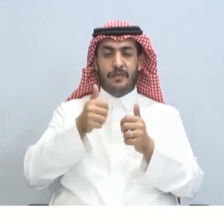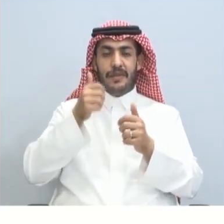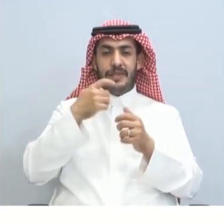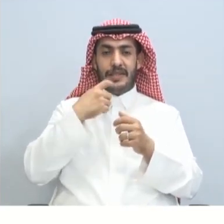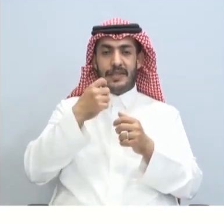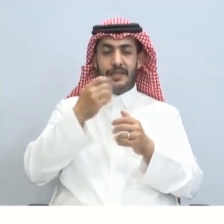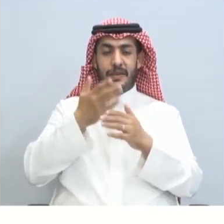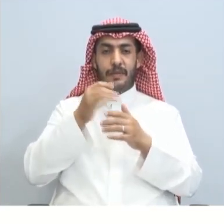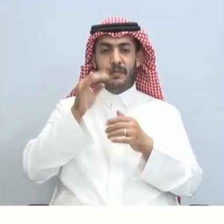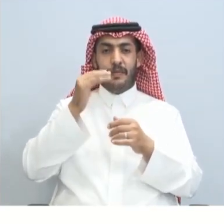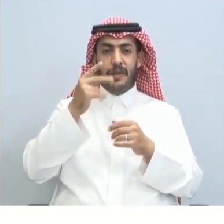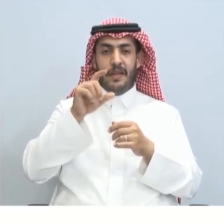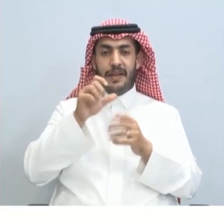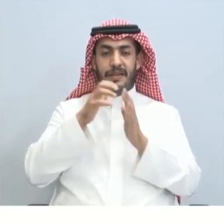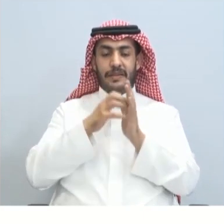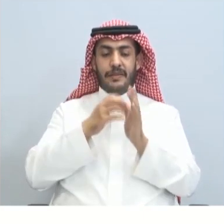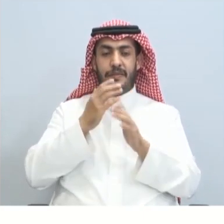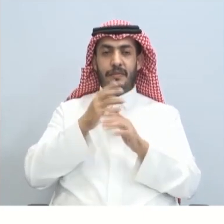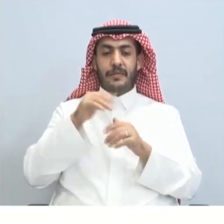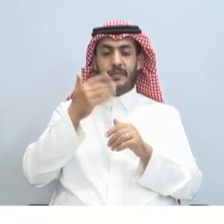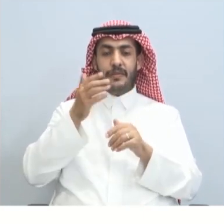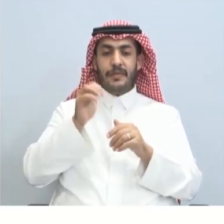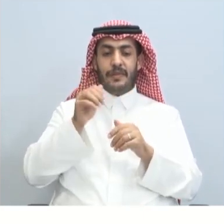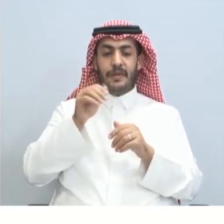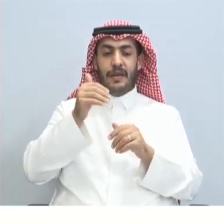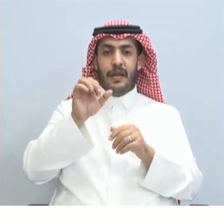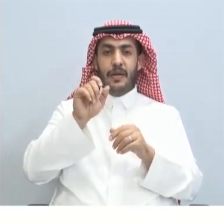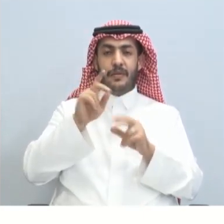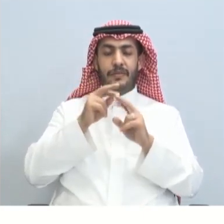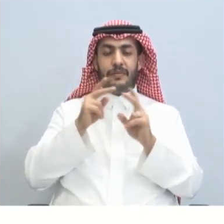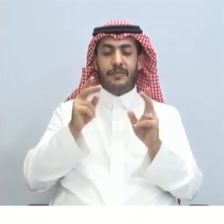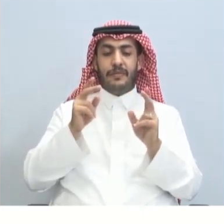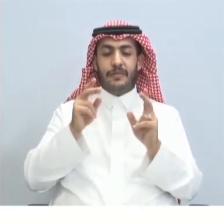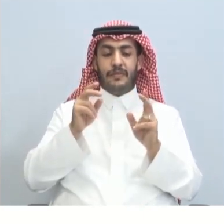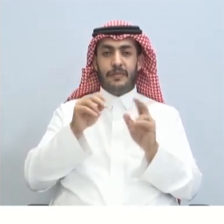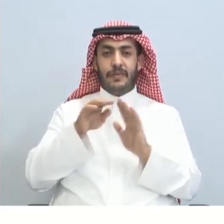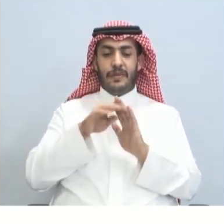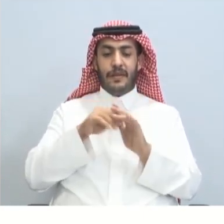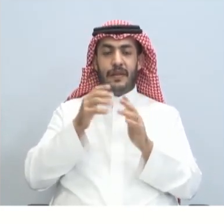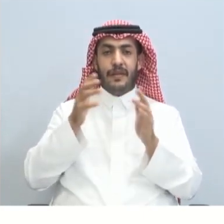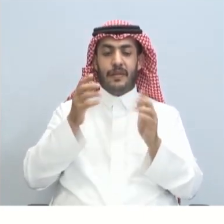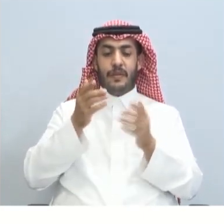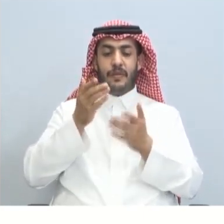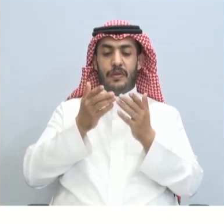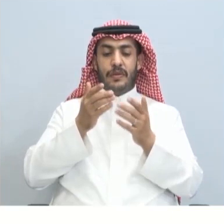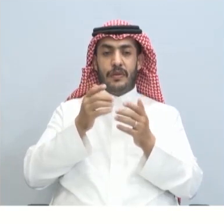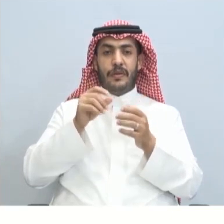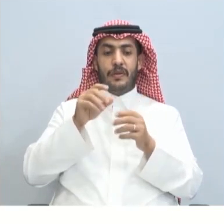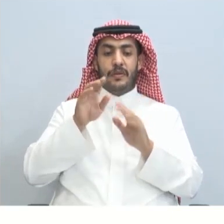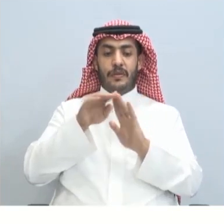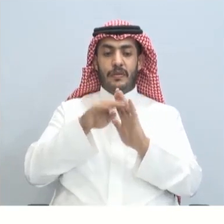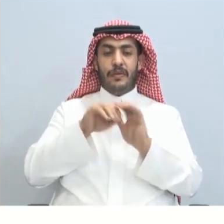لقابل المعدن للخدش اما بالنسبه للخواص الاخرى ذكرنا الكثافه والوزن النوعي